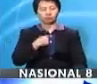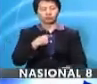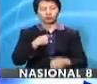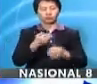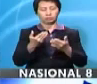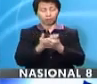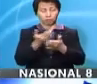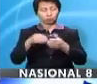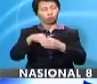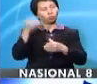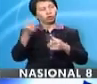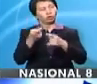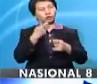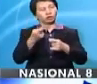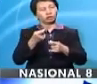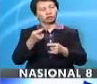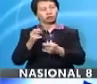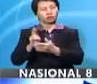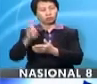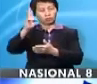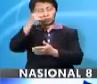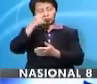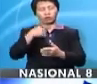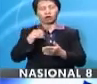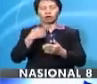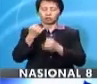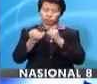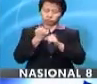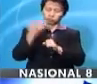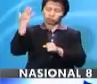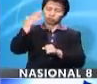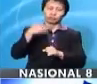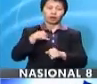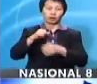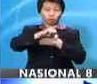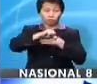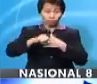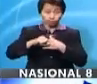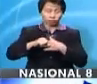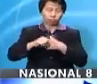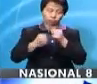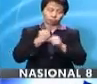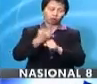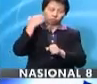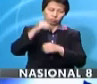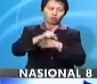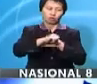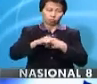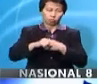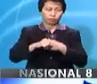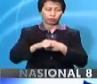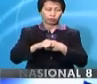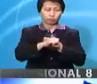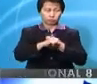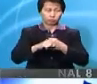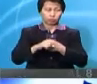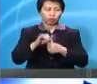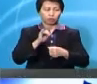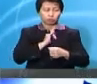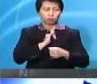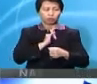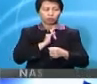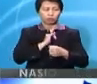rehab because last year saya baru buat operation, hip operation. So, hip. Saya rasa hip, right